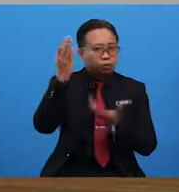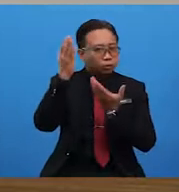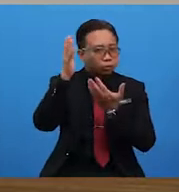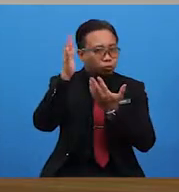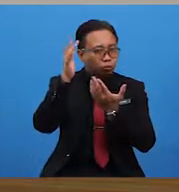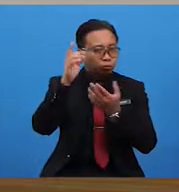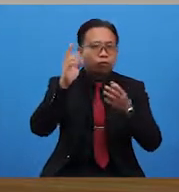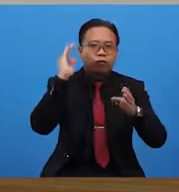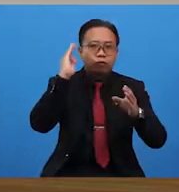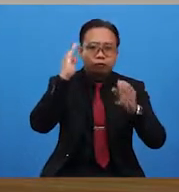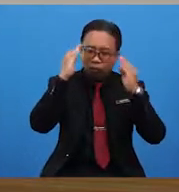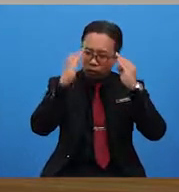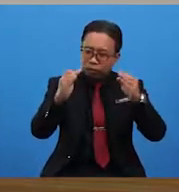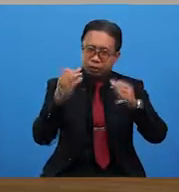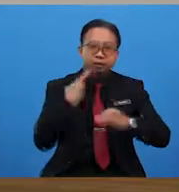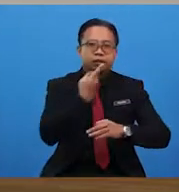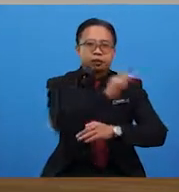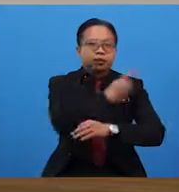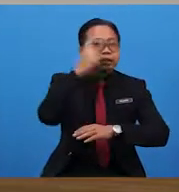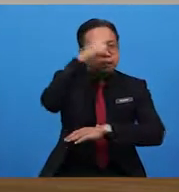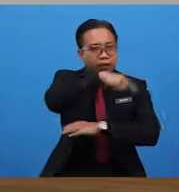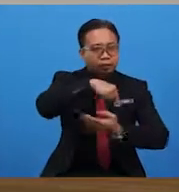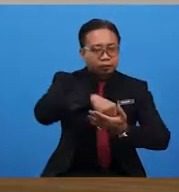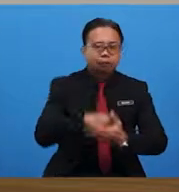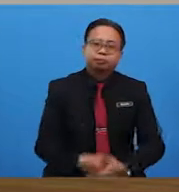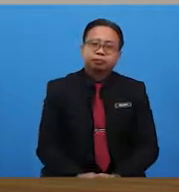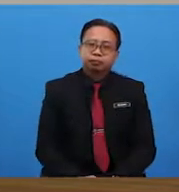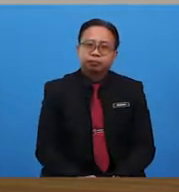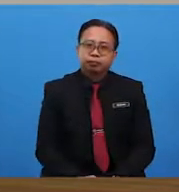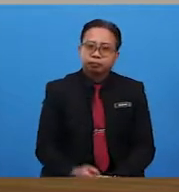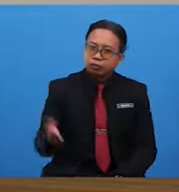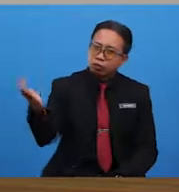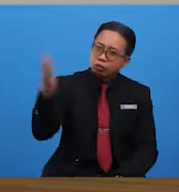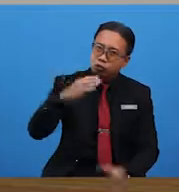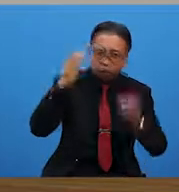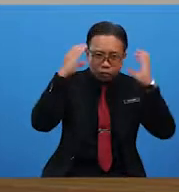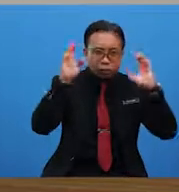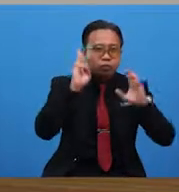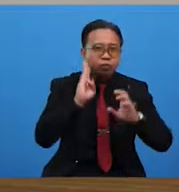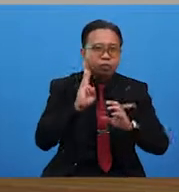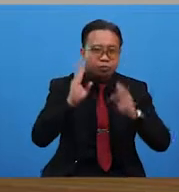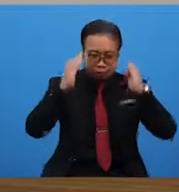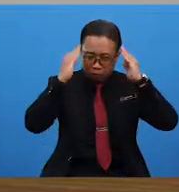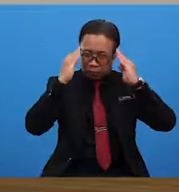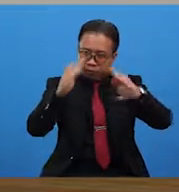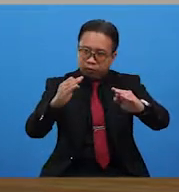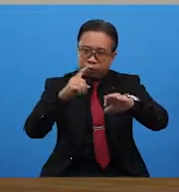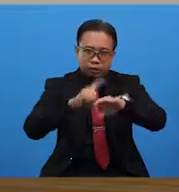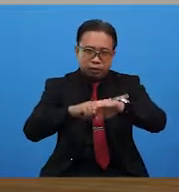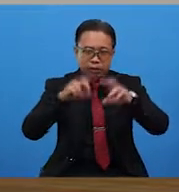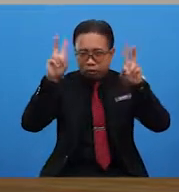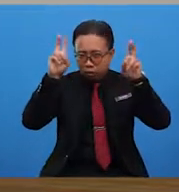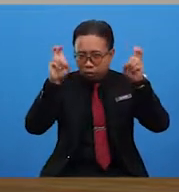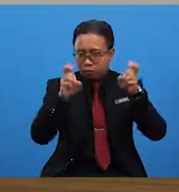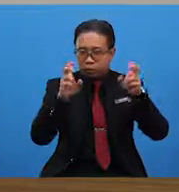pembelajaran kita pada Kyle kali ini Baik John cek guanya joko's kan kepada topik